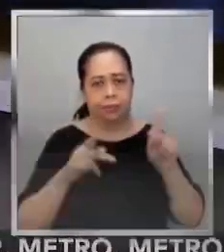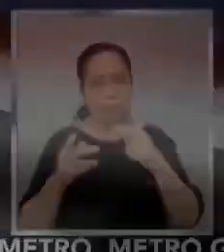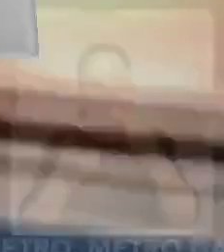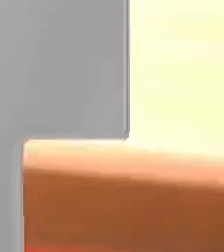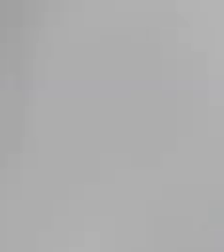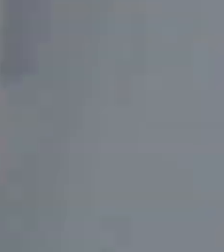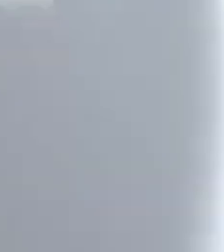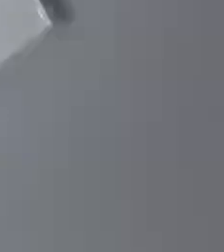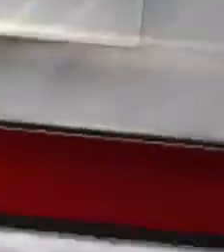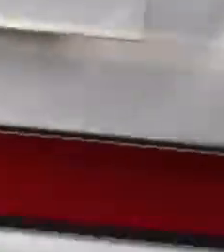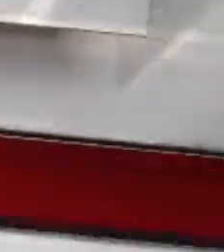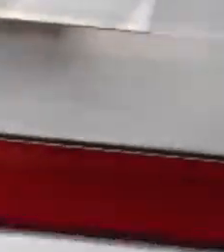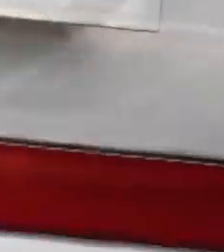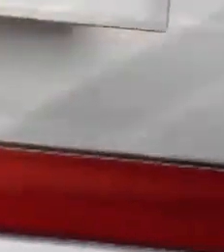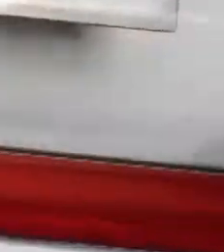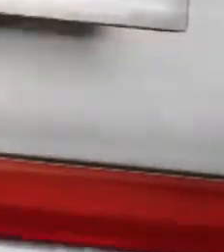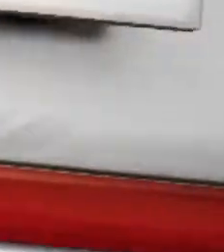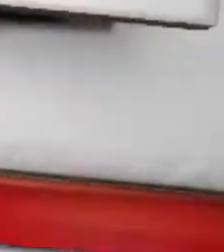Sumangi.